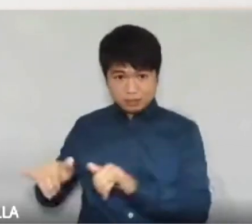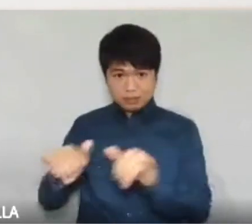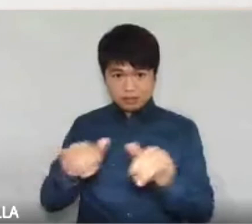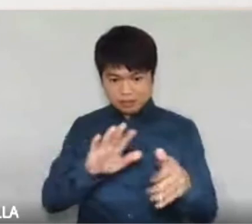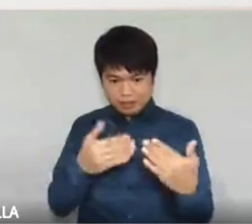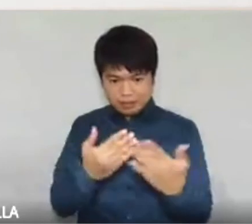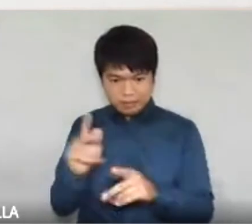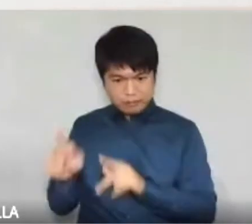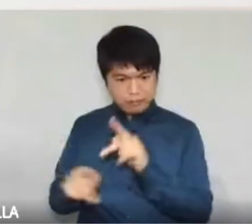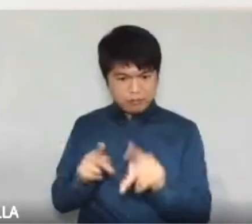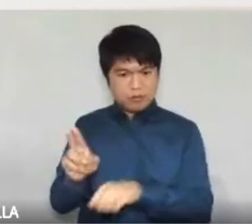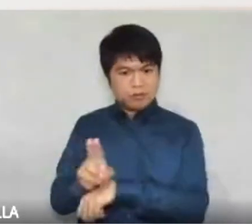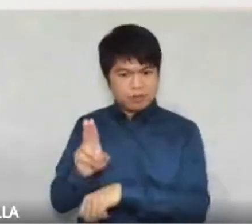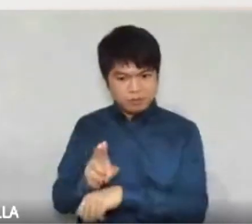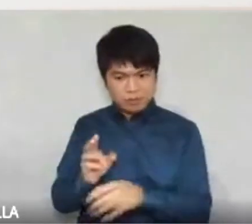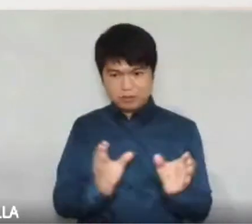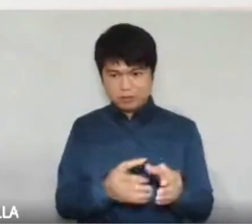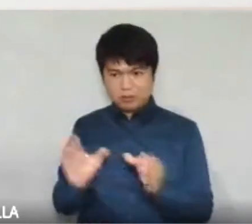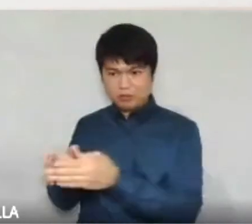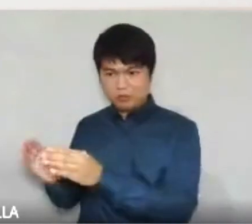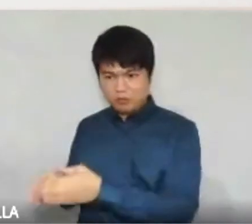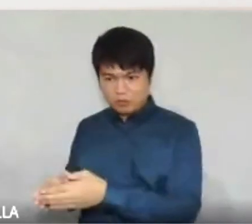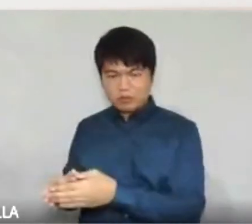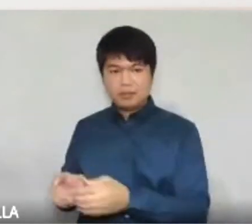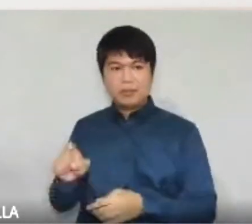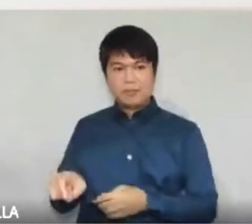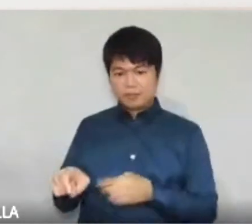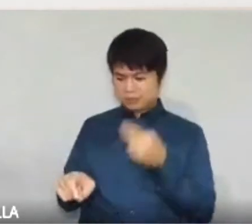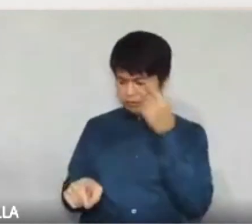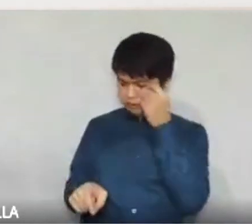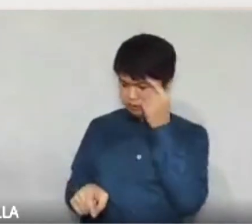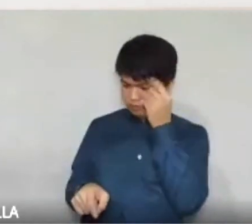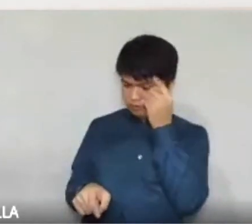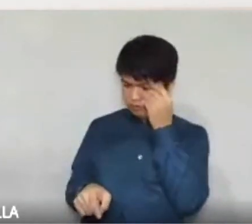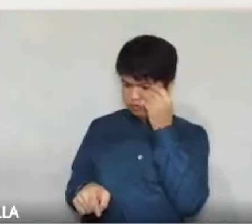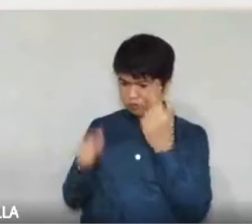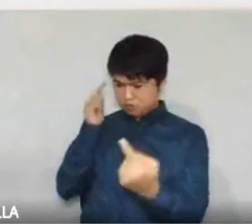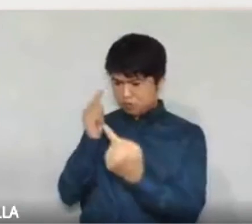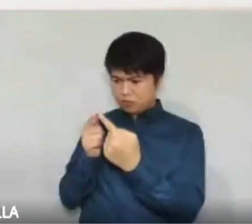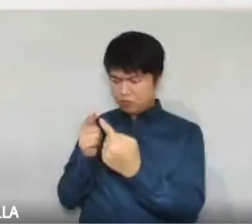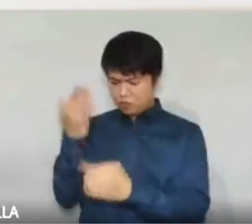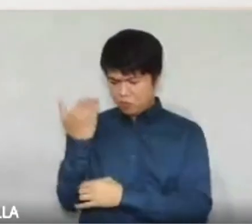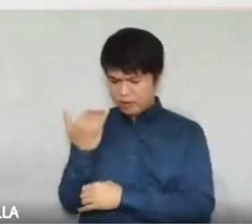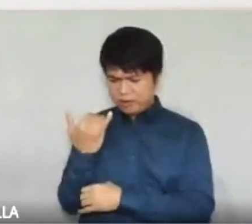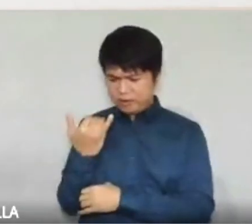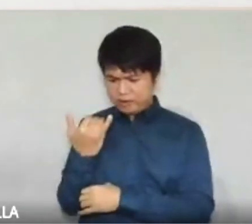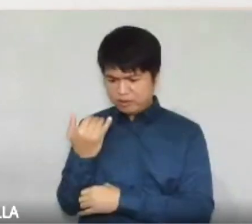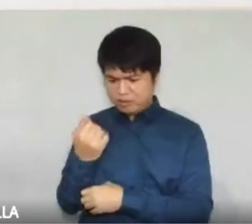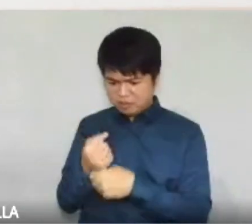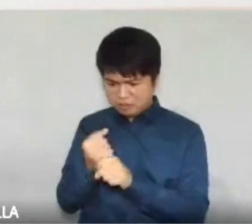to. Kailangan natin isipin yung endpoint kung bakit tayo nagsa-standards at kung bakit